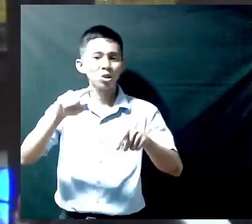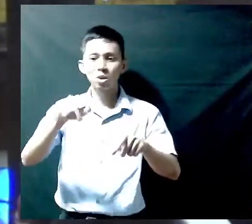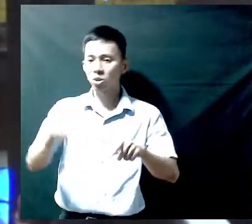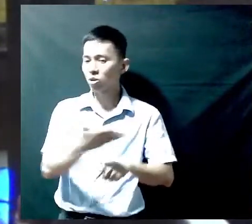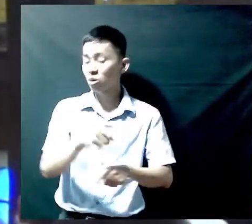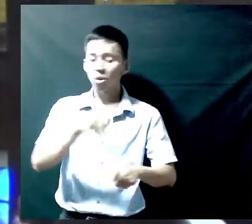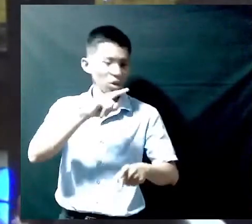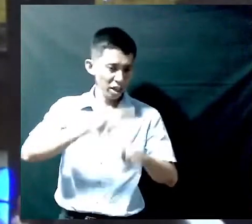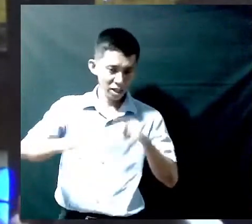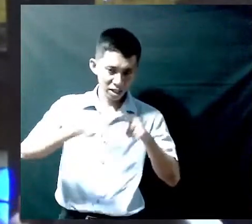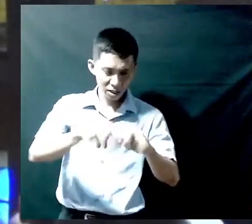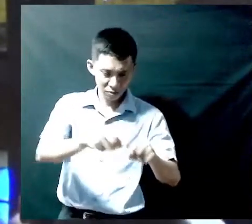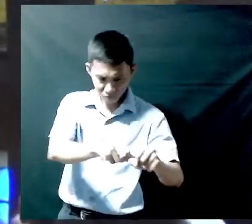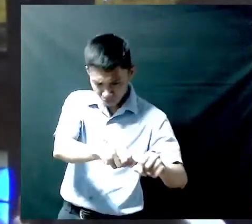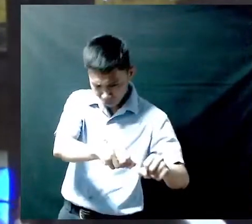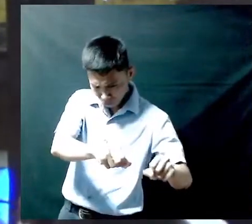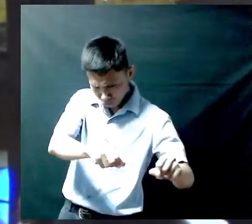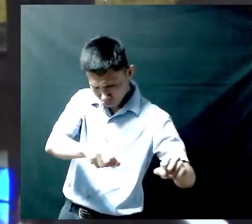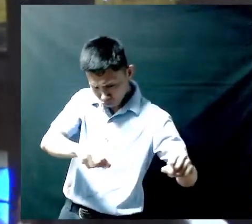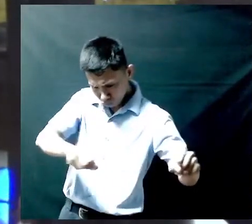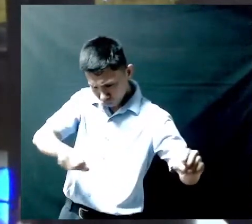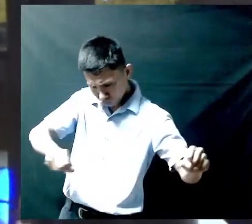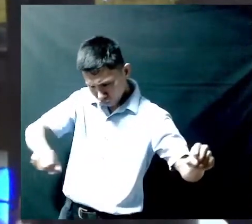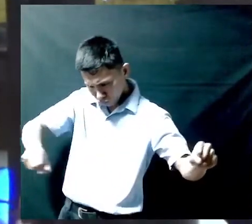ang kayang gawin ng Diyos sa buhay na yan.